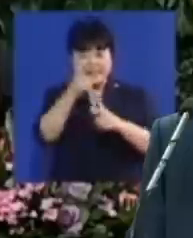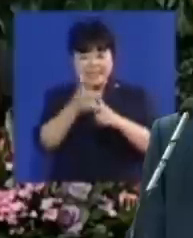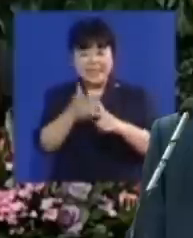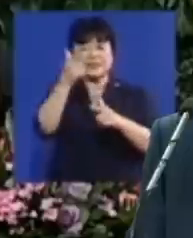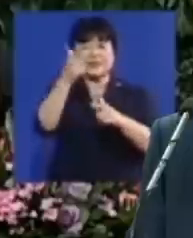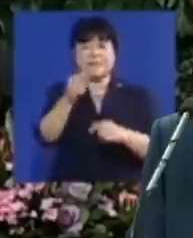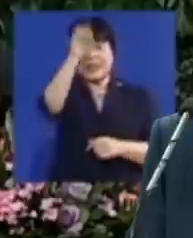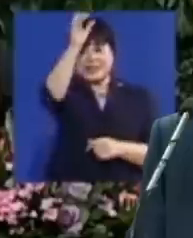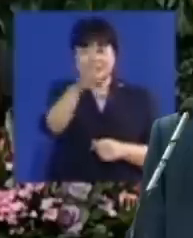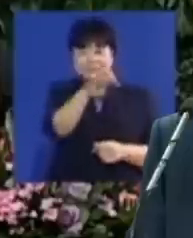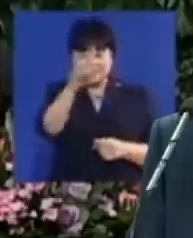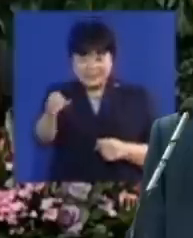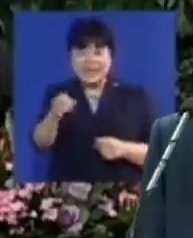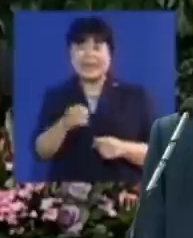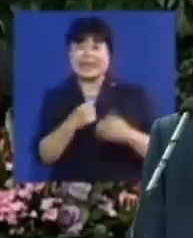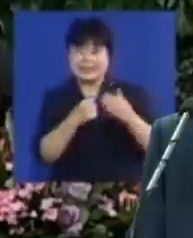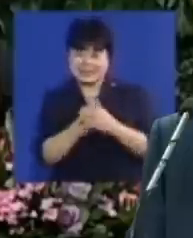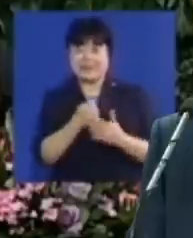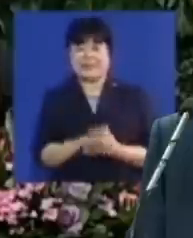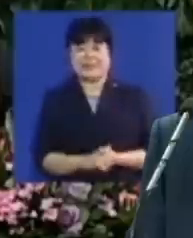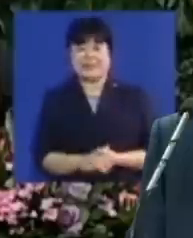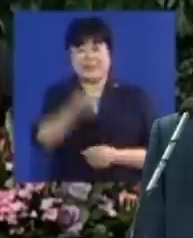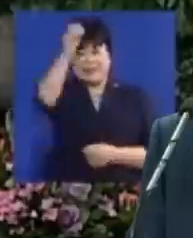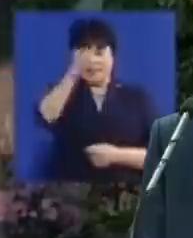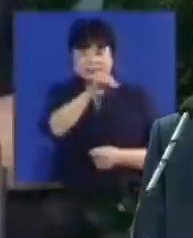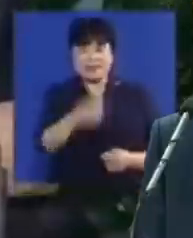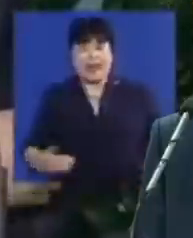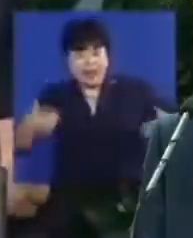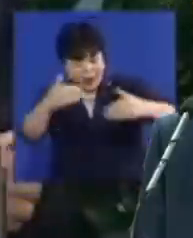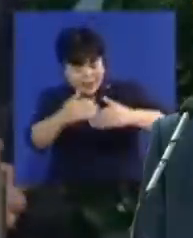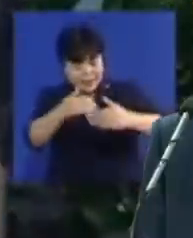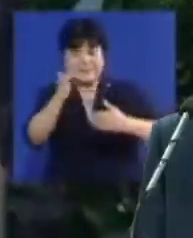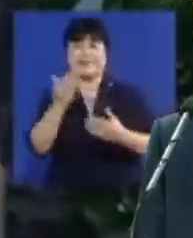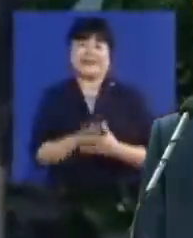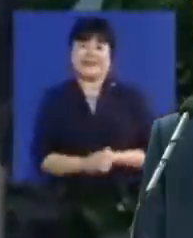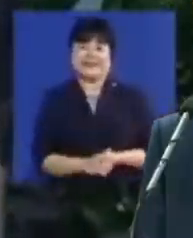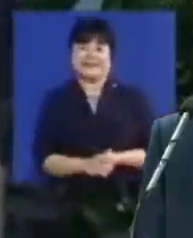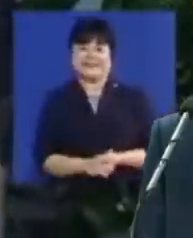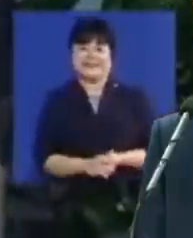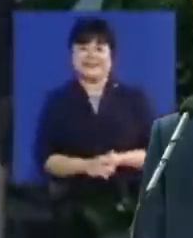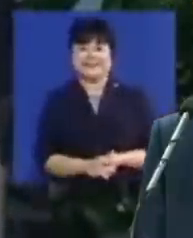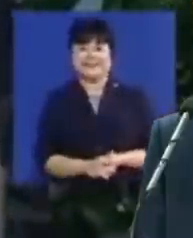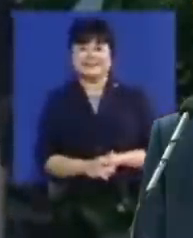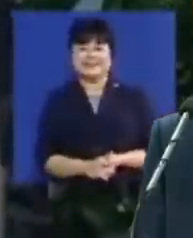예수님의 십자가 나무인 것입니다. 십자가를 끌어안아야 돼요.